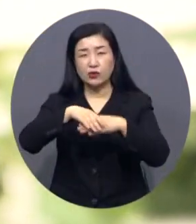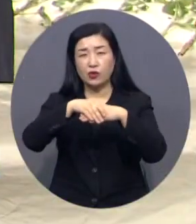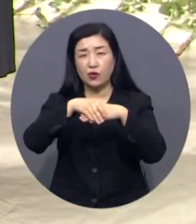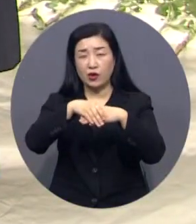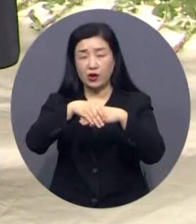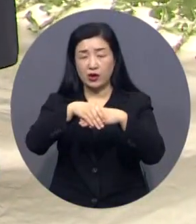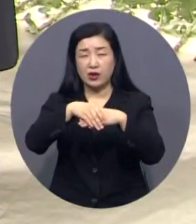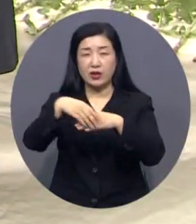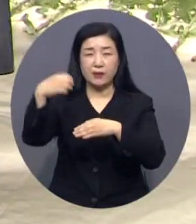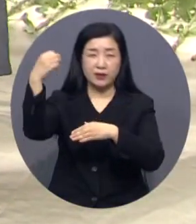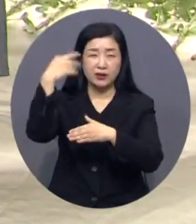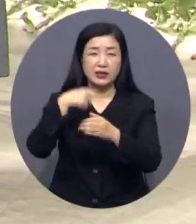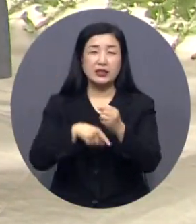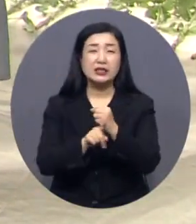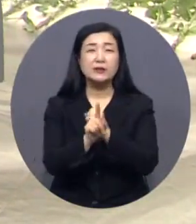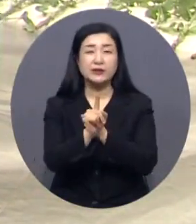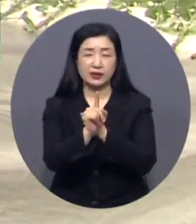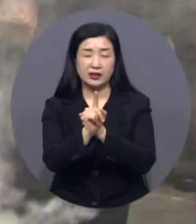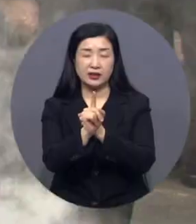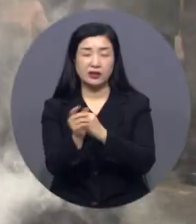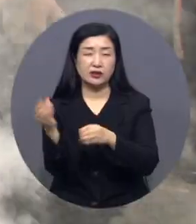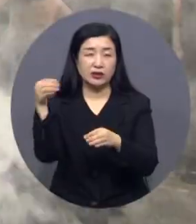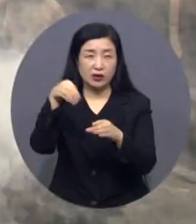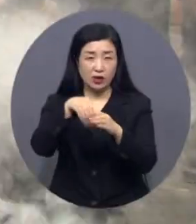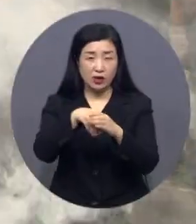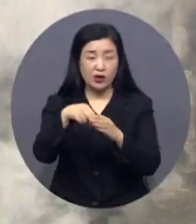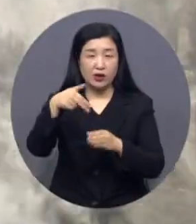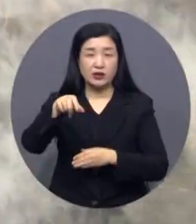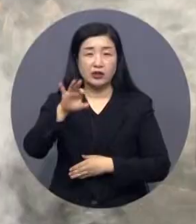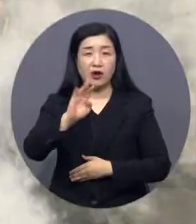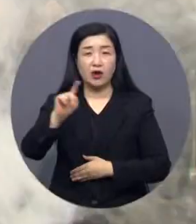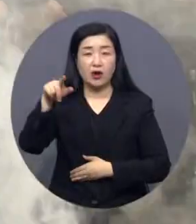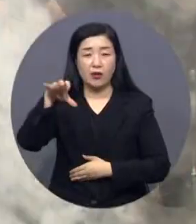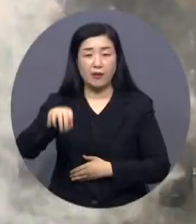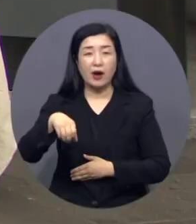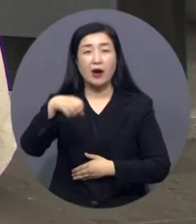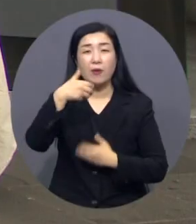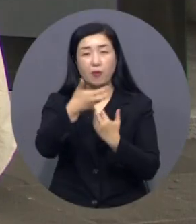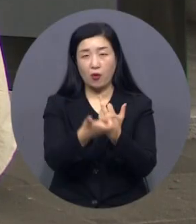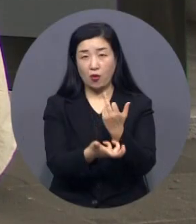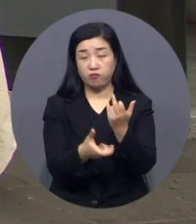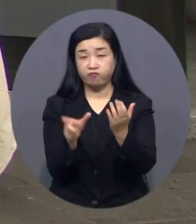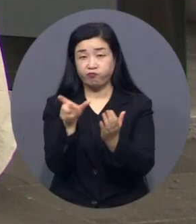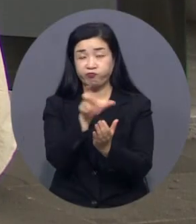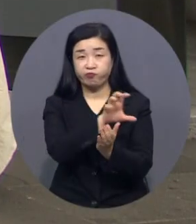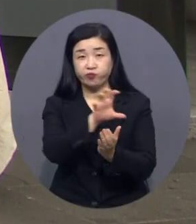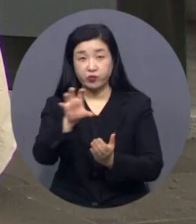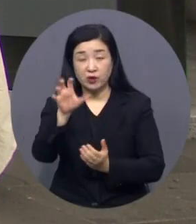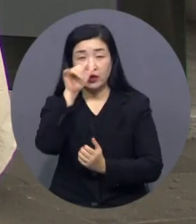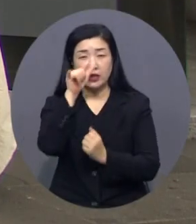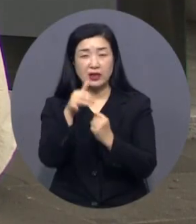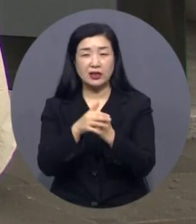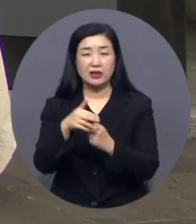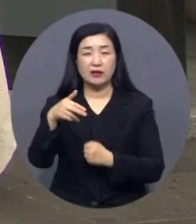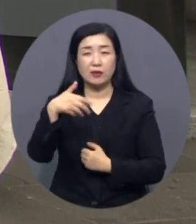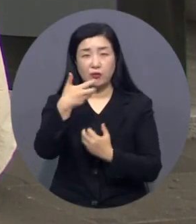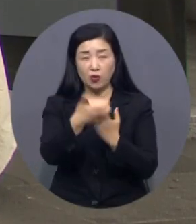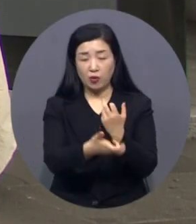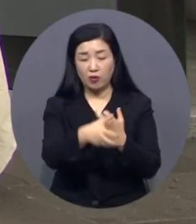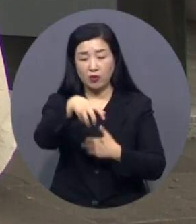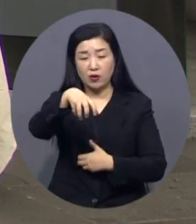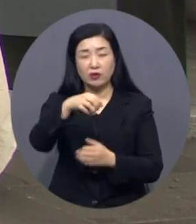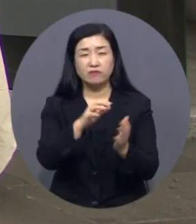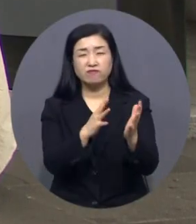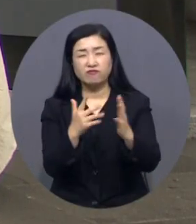빛을 맞이한다는 의미를 담아 정방폭포를 형상화한 위령 공간. 우여곡절 끝에 정방폭포 4.3